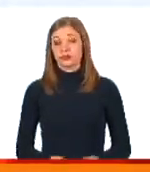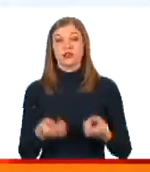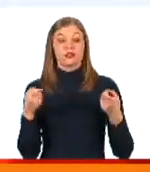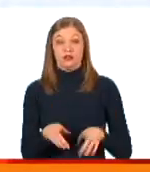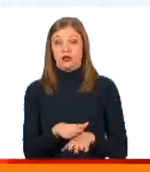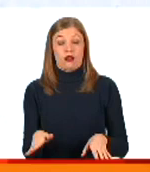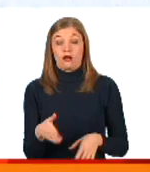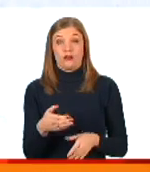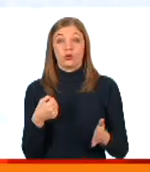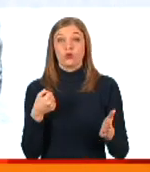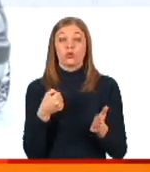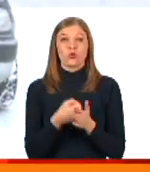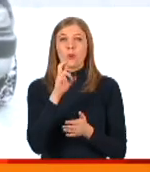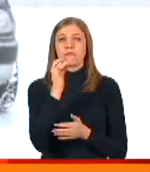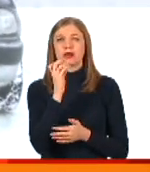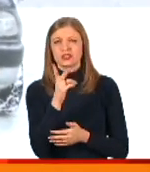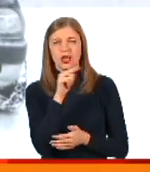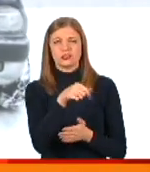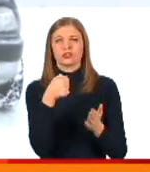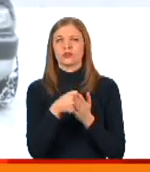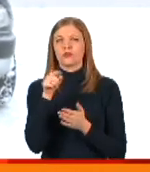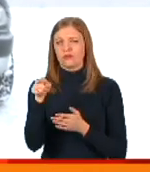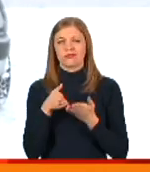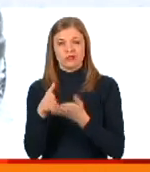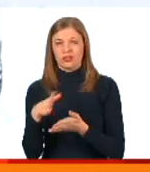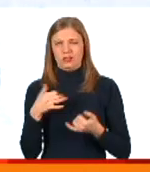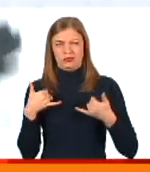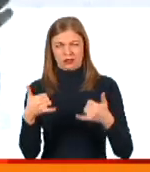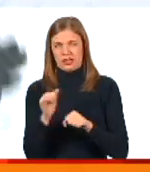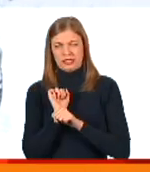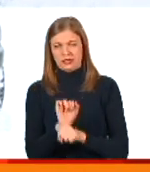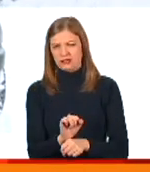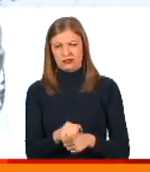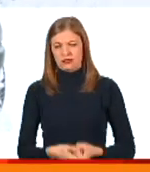Нереально. Ні до Бердянська, ні до Приморська. Траса закрита.